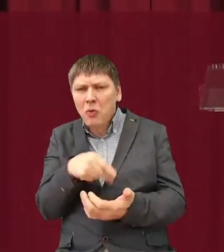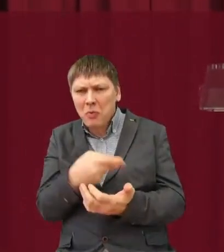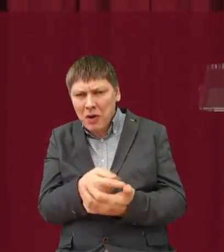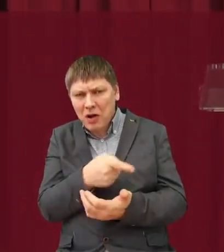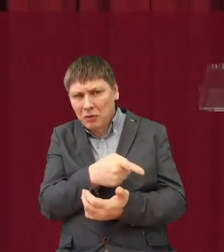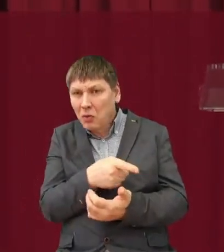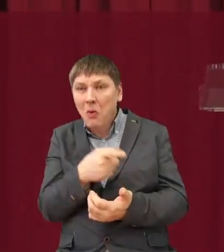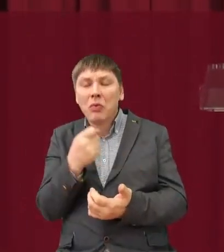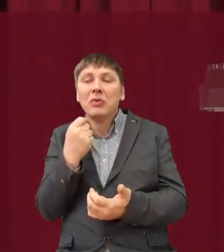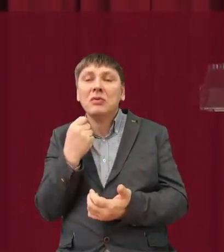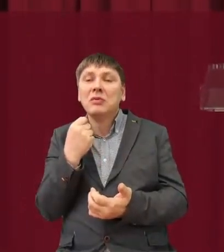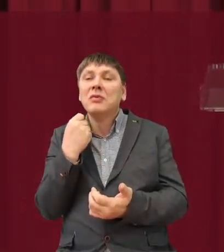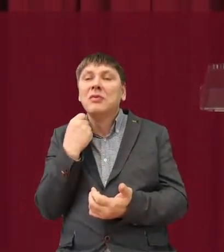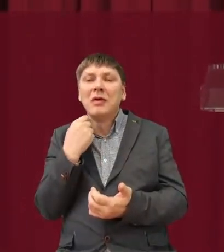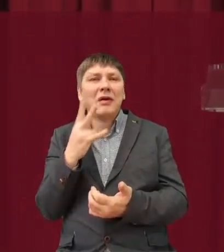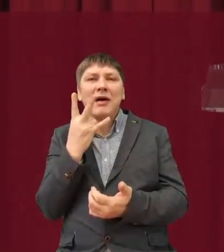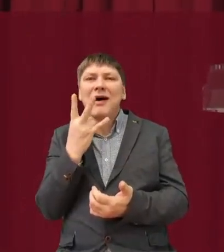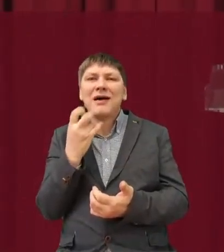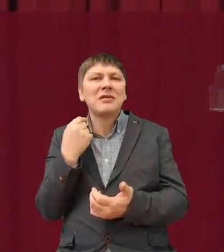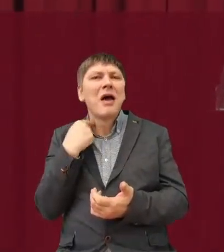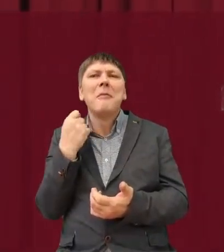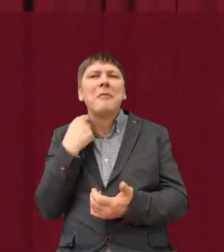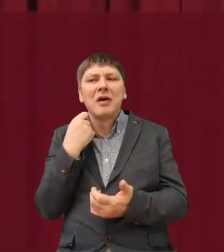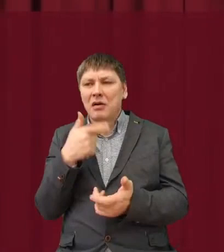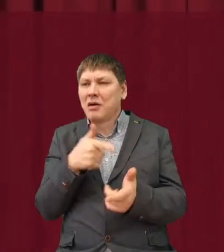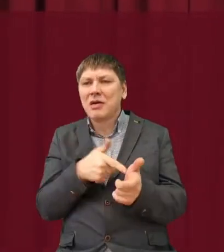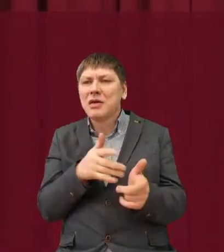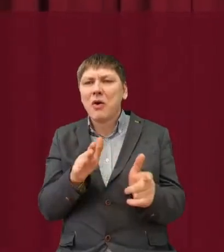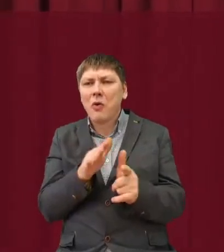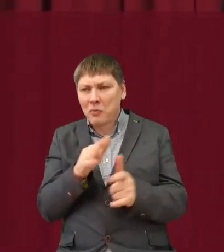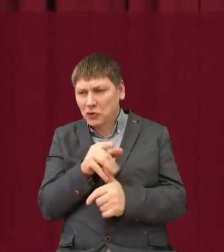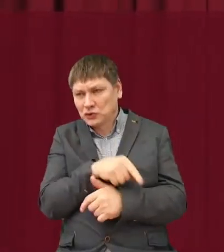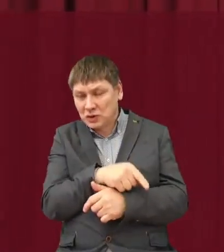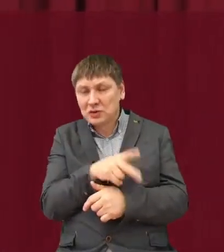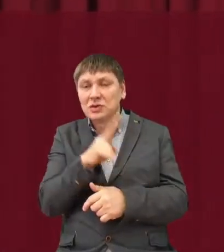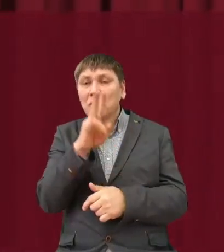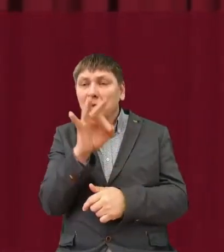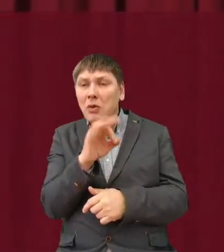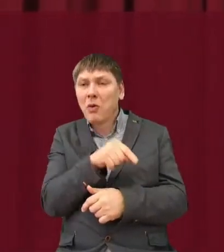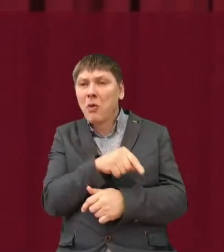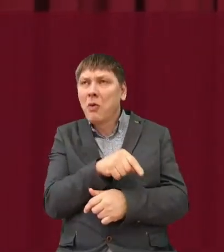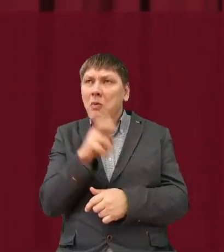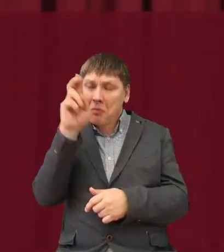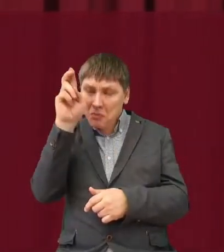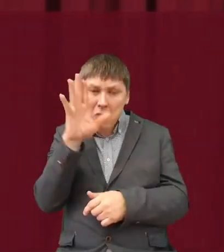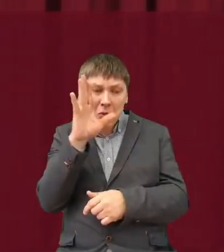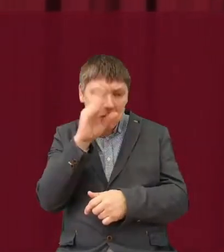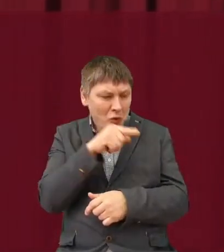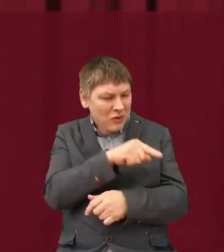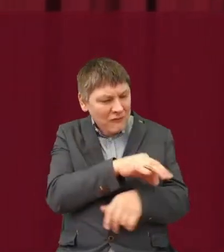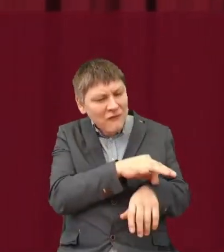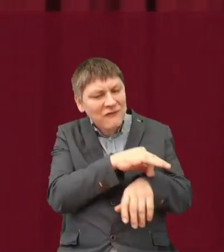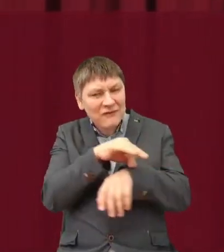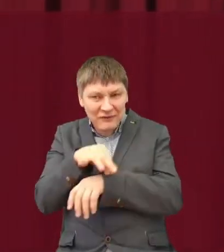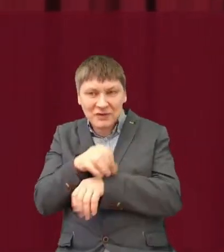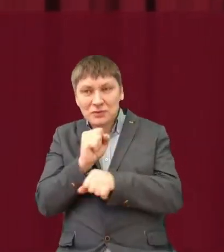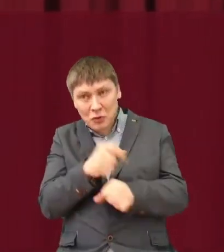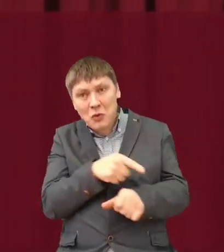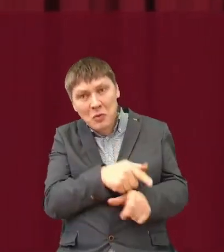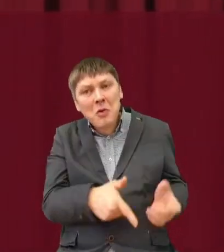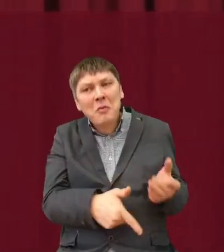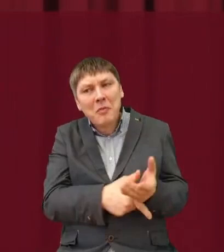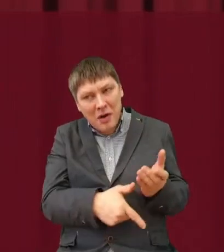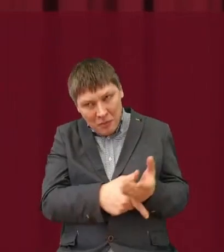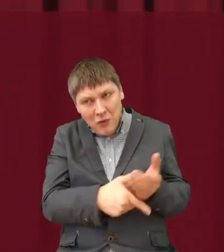пьяницей он не гомосексуалист но Бог его выводит я верю такой человек